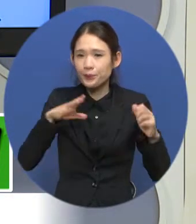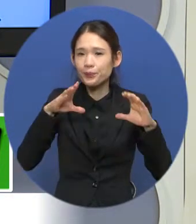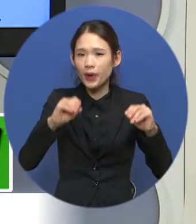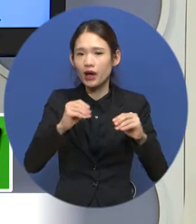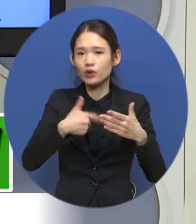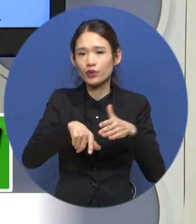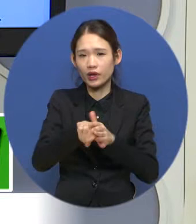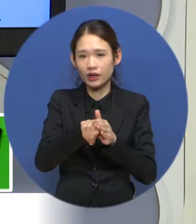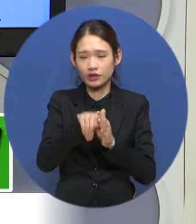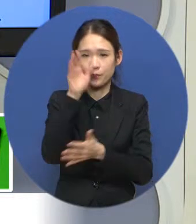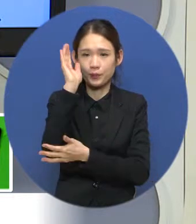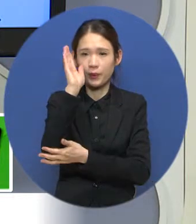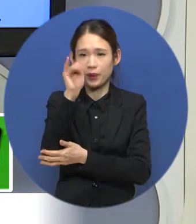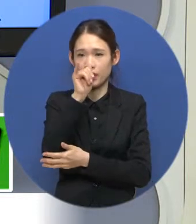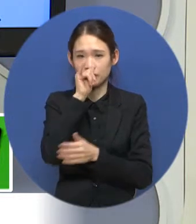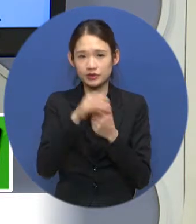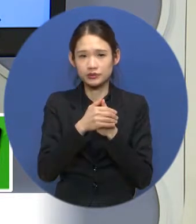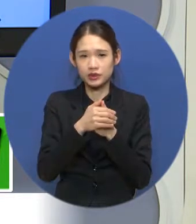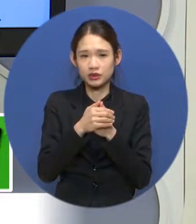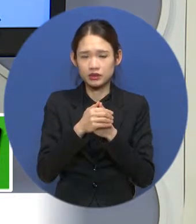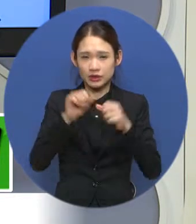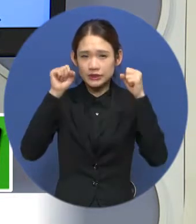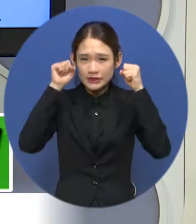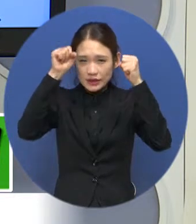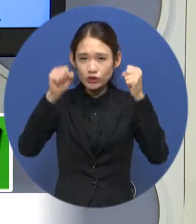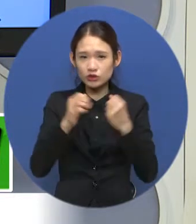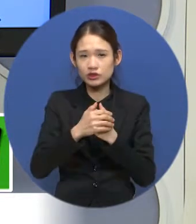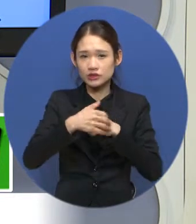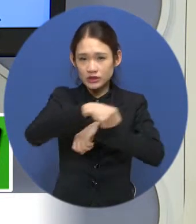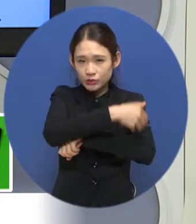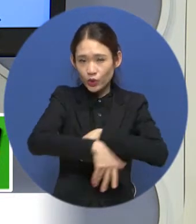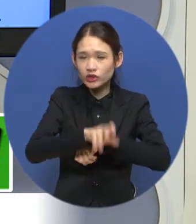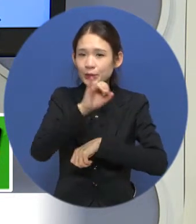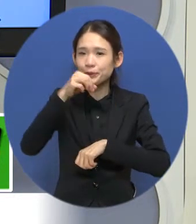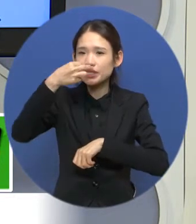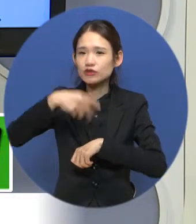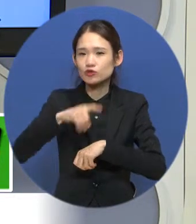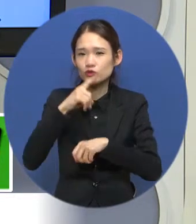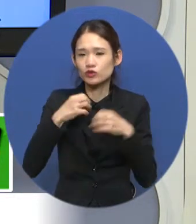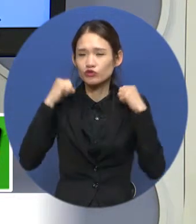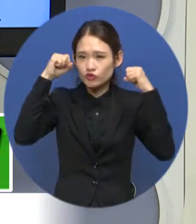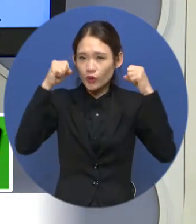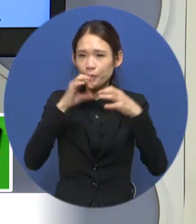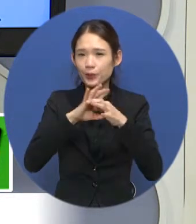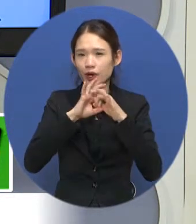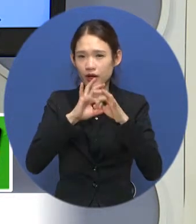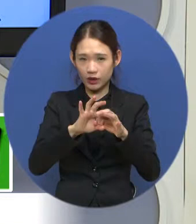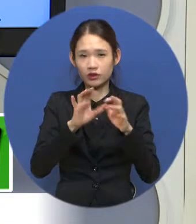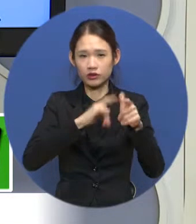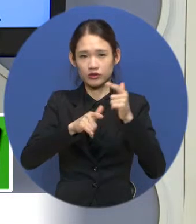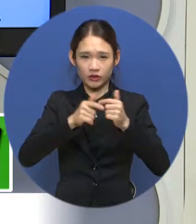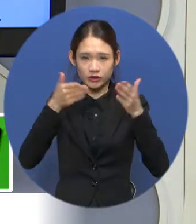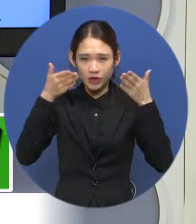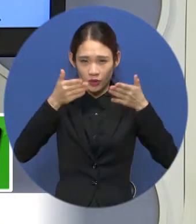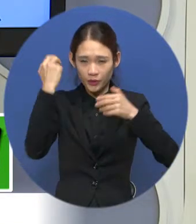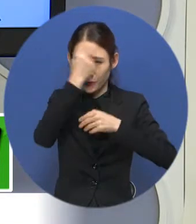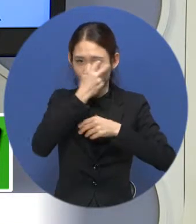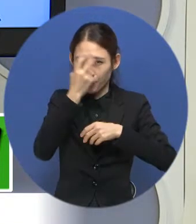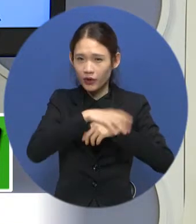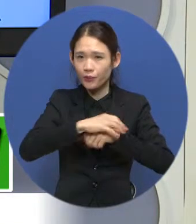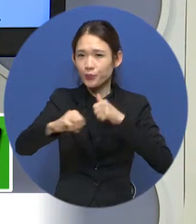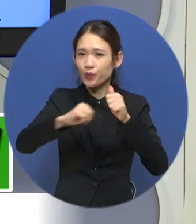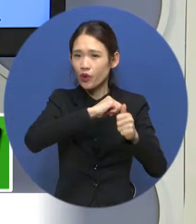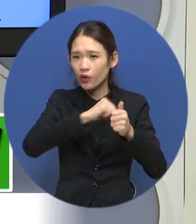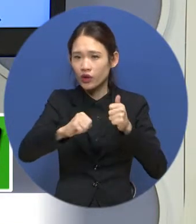개최합니다 체육계의 스포츠 미토 확산에 따라 장애인체육 분야도 전면 적인 점검과 폭력 등 인권